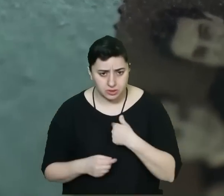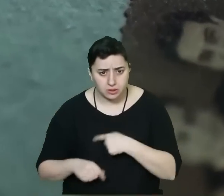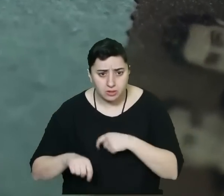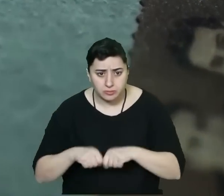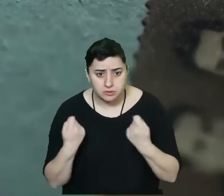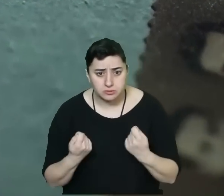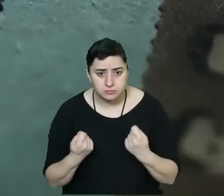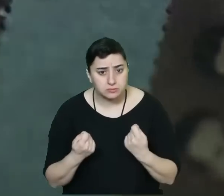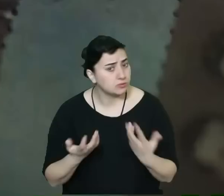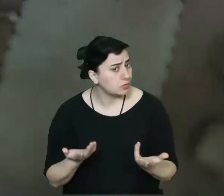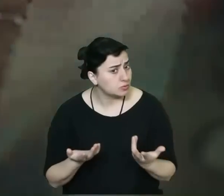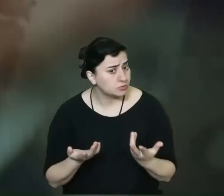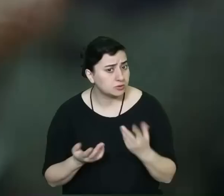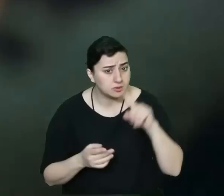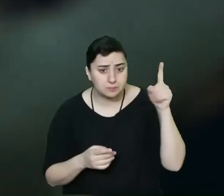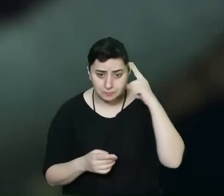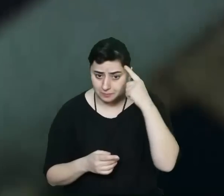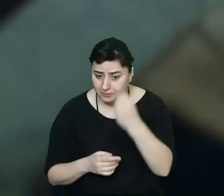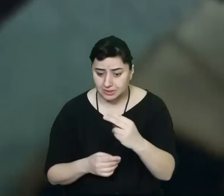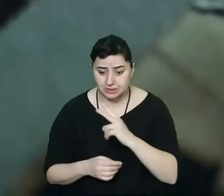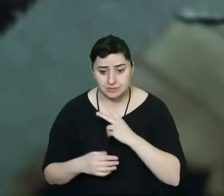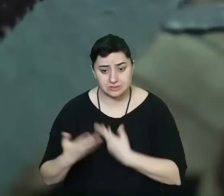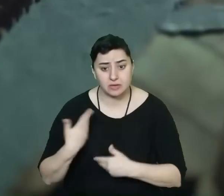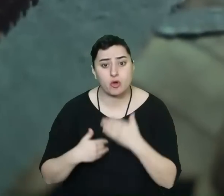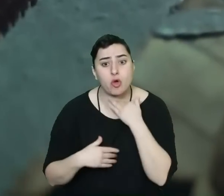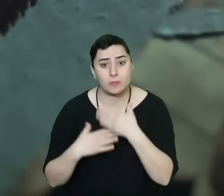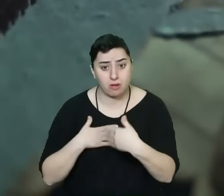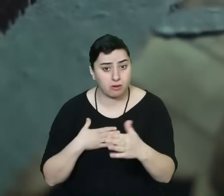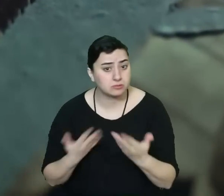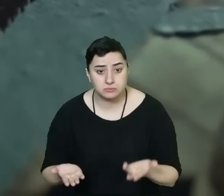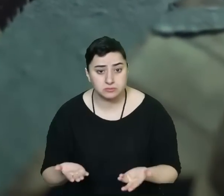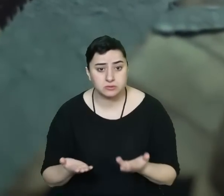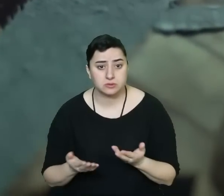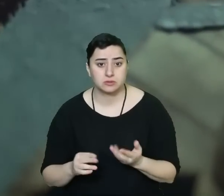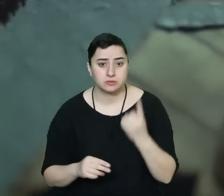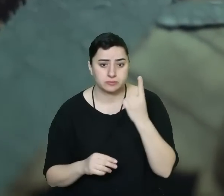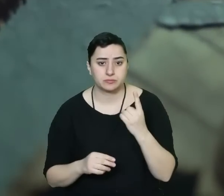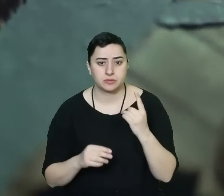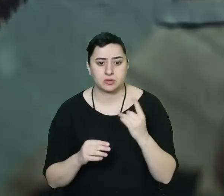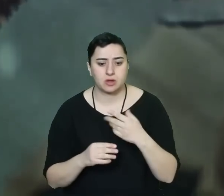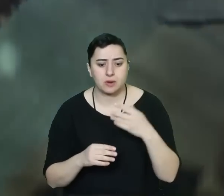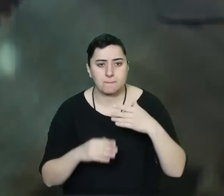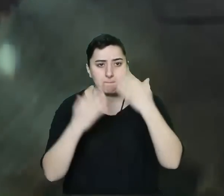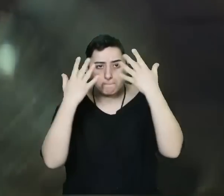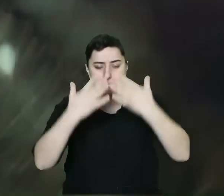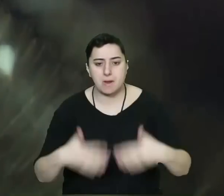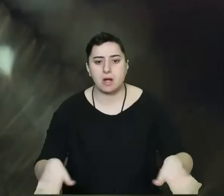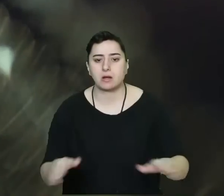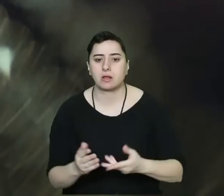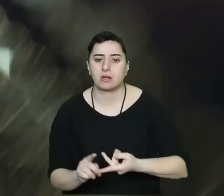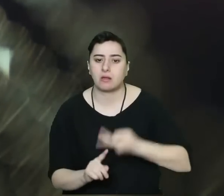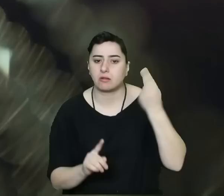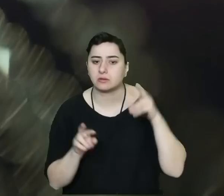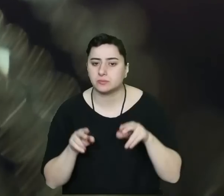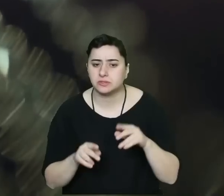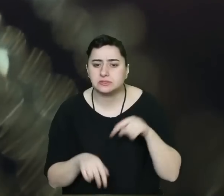mısın? Yoksa uyardılar mı seni sevdamızdan? Yaşamak bir perde gibi kalkıyor aramızdan.